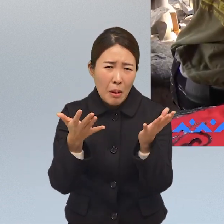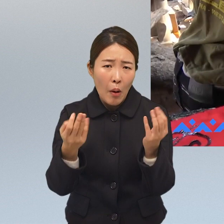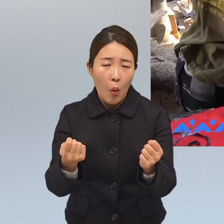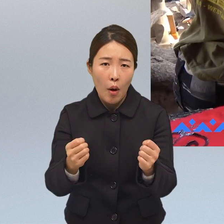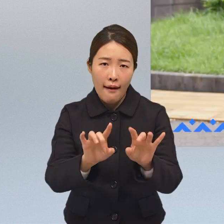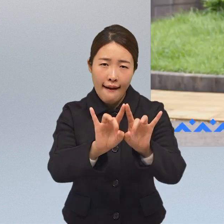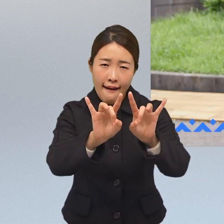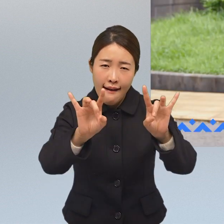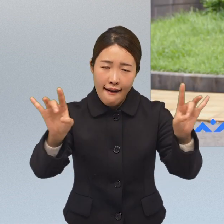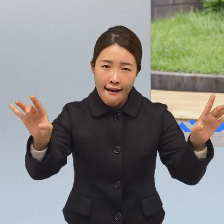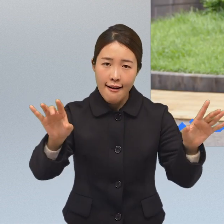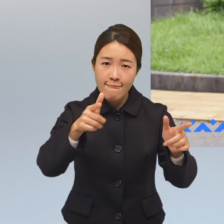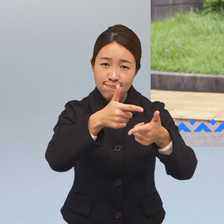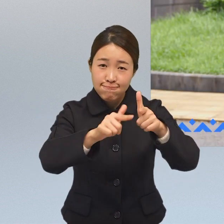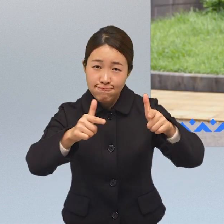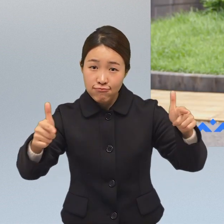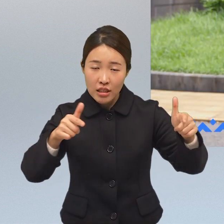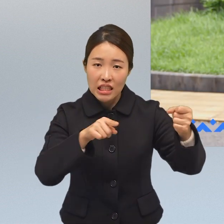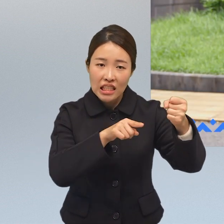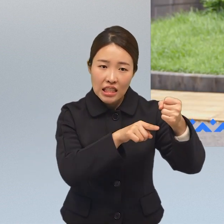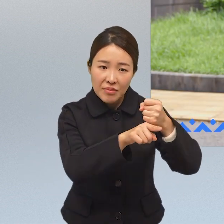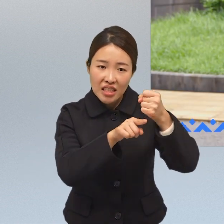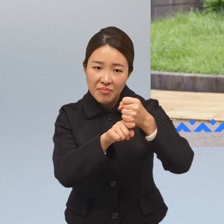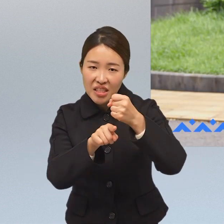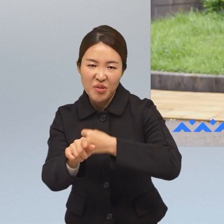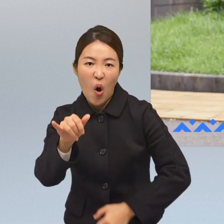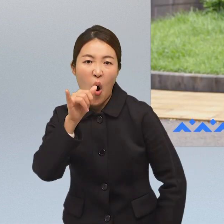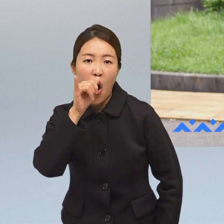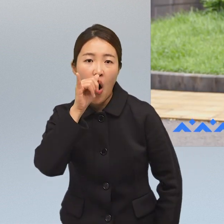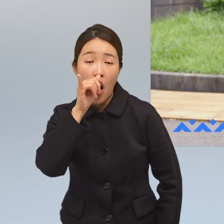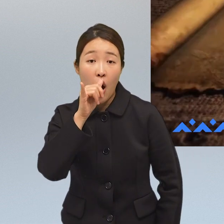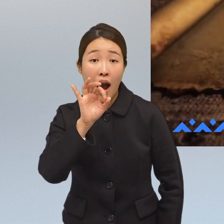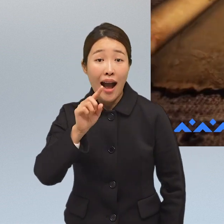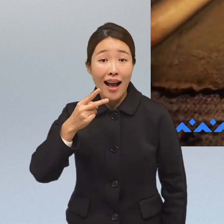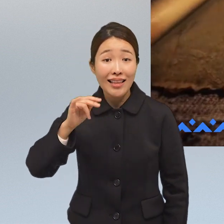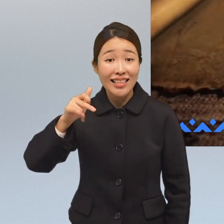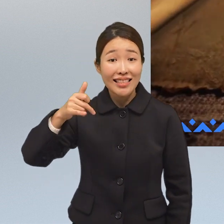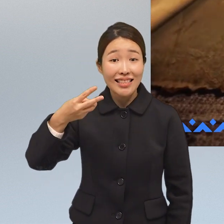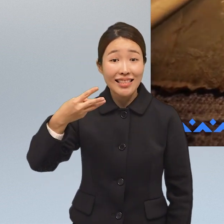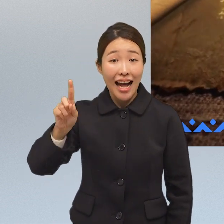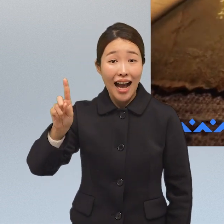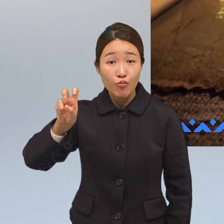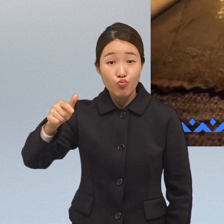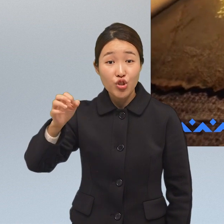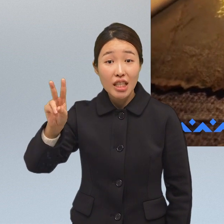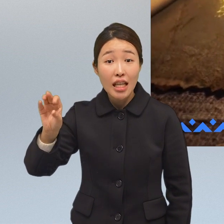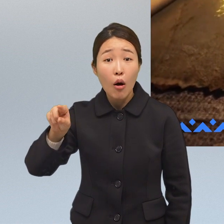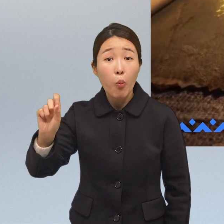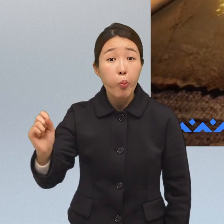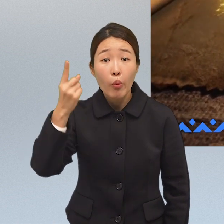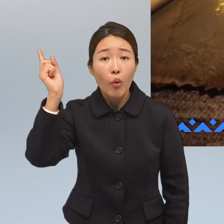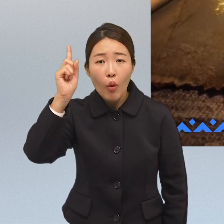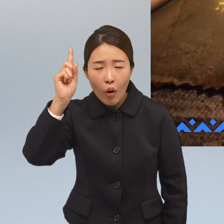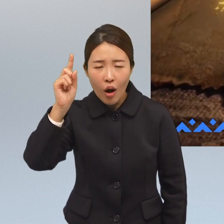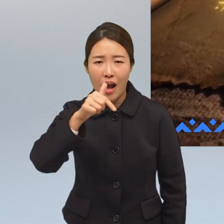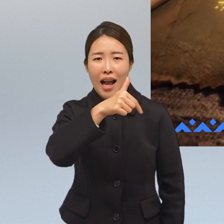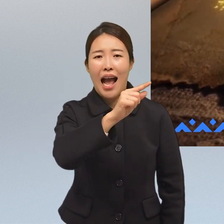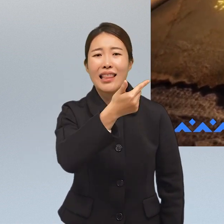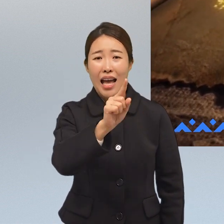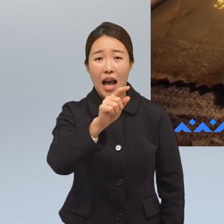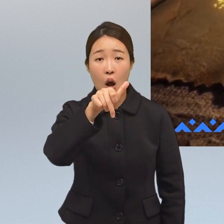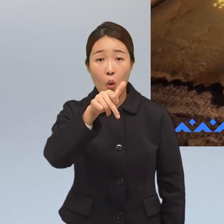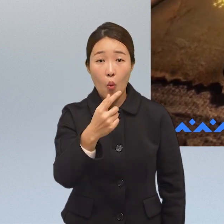다양한데요. 각각의 문양들은 특별한 의미를 상징합니다. 아딩크라 문양의 기원은 현재 가나의